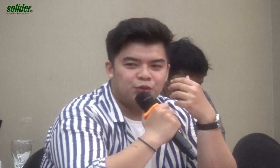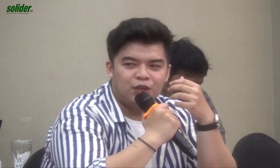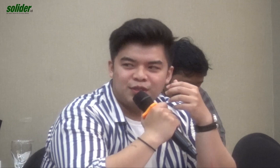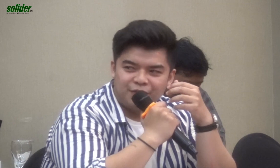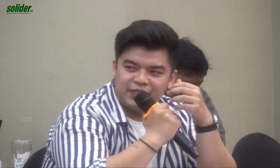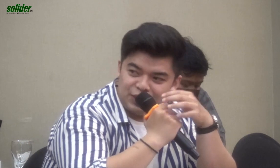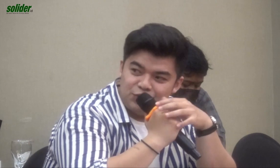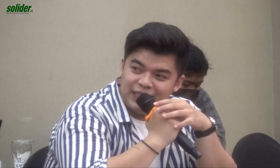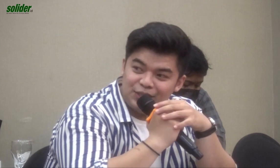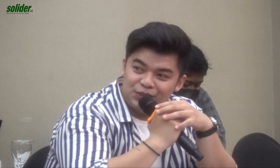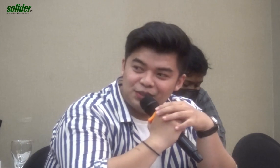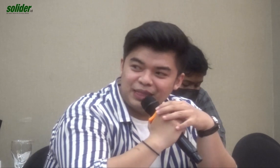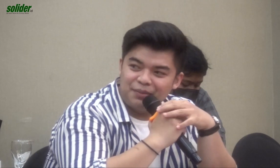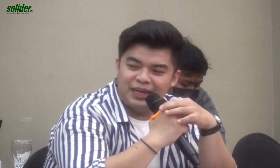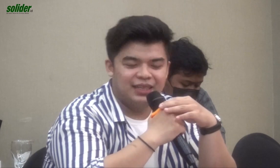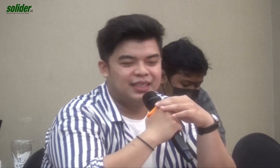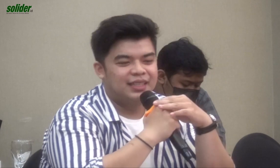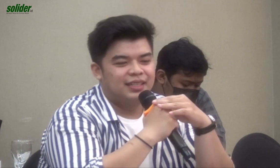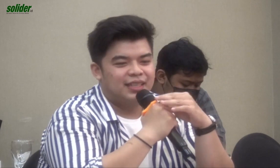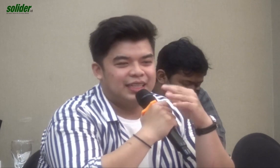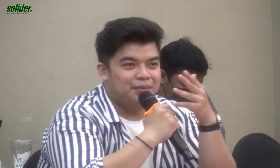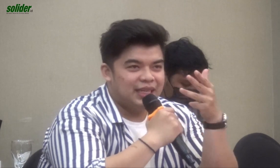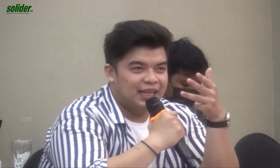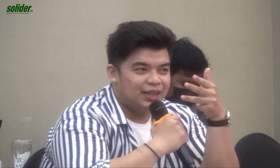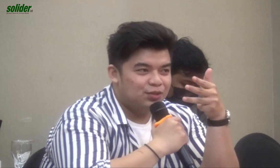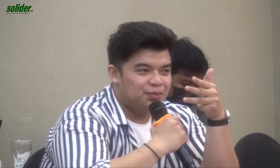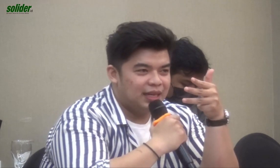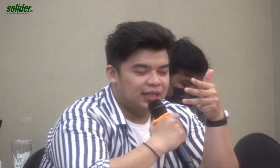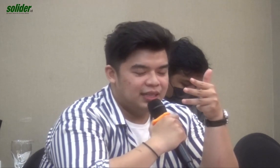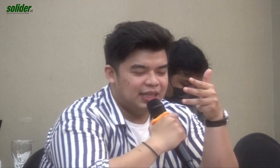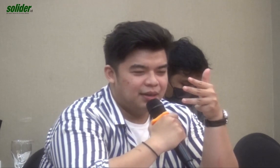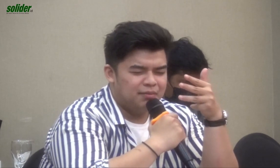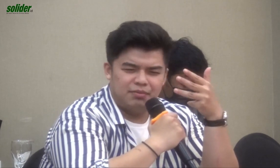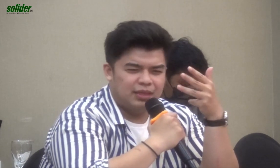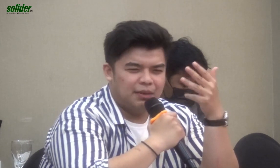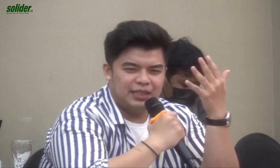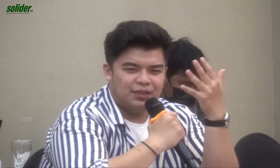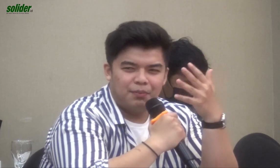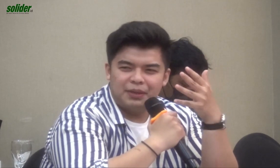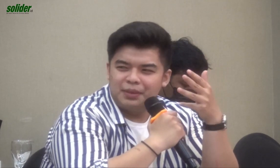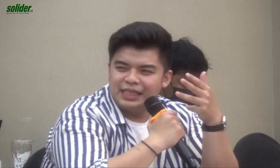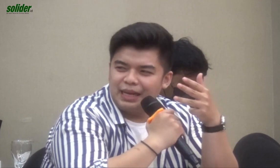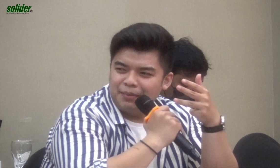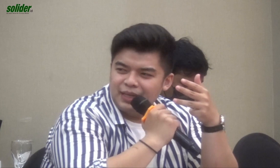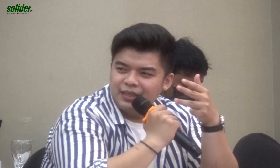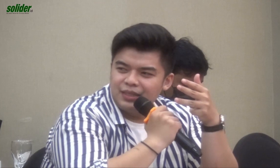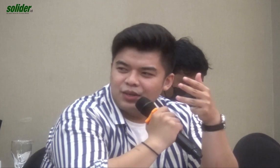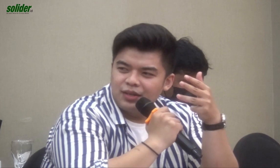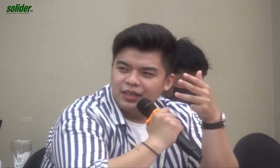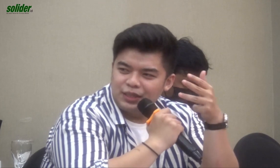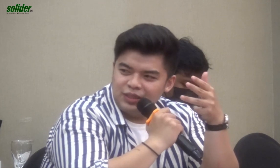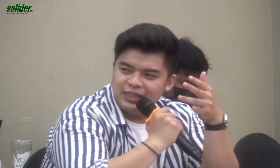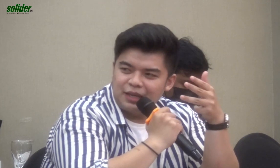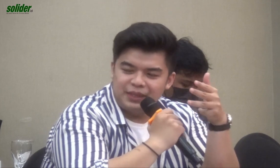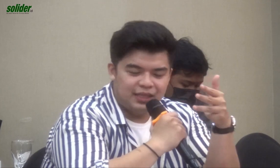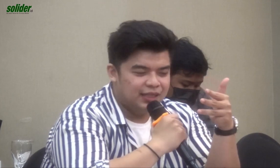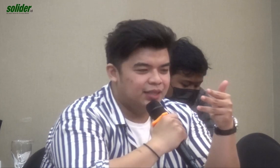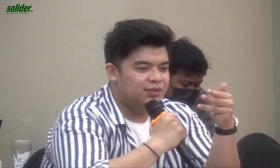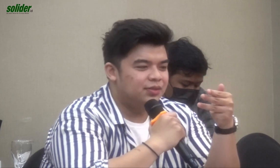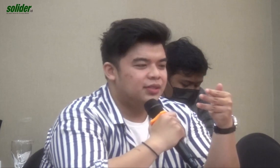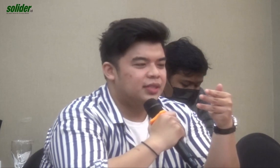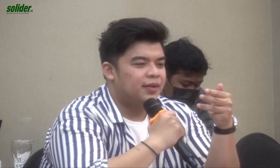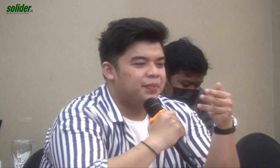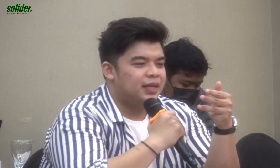concluding observation kan juga gitu tuh sebenernya Mbak kita bisa lihat terus sebenarnya di 3 13 atau 14 halaman itu di